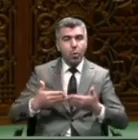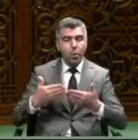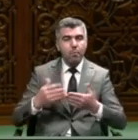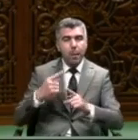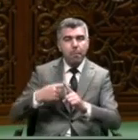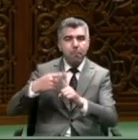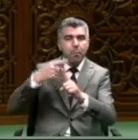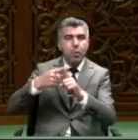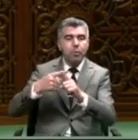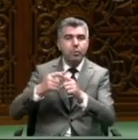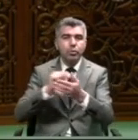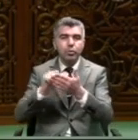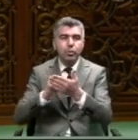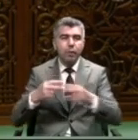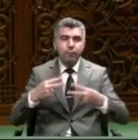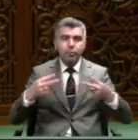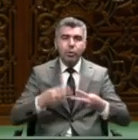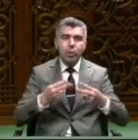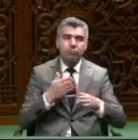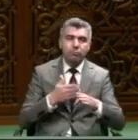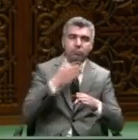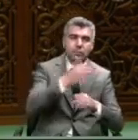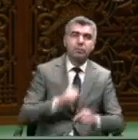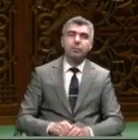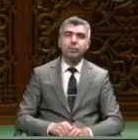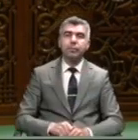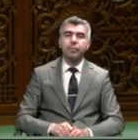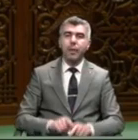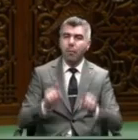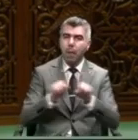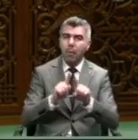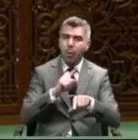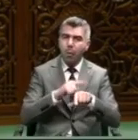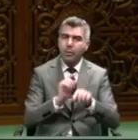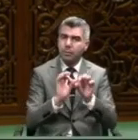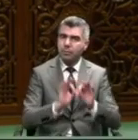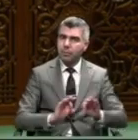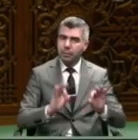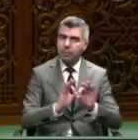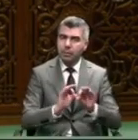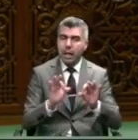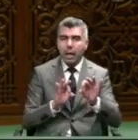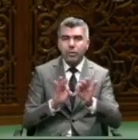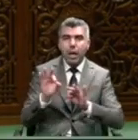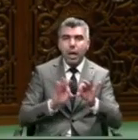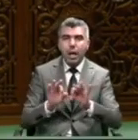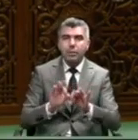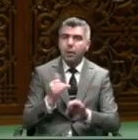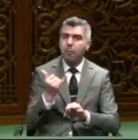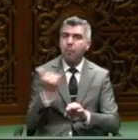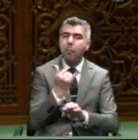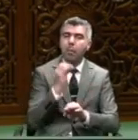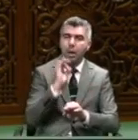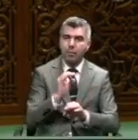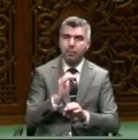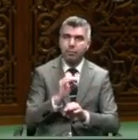ارتفاع الاسعار الملهب والجنوني الم يحن الوقت سيد الوزير اجراءات من شانها ان